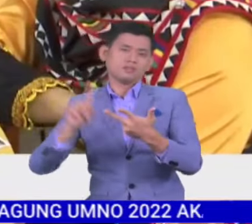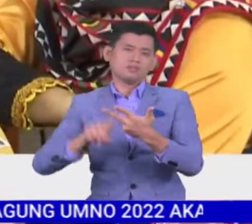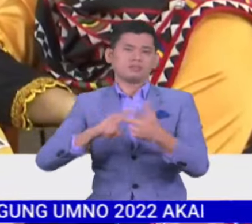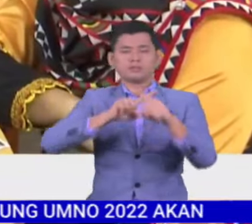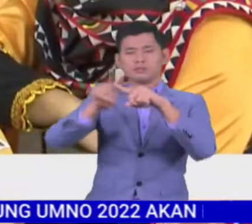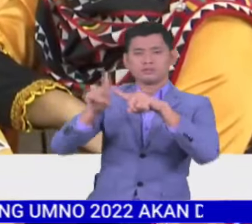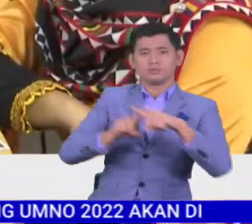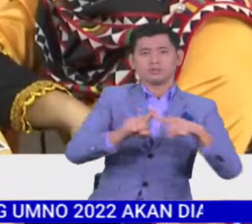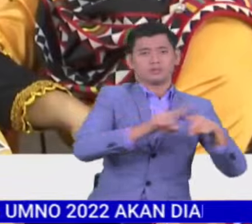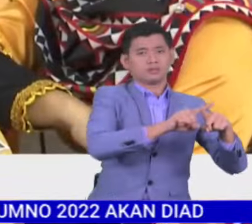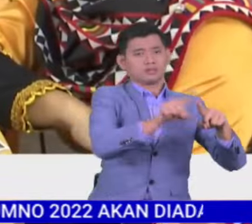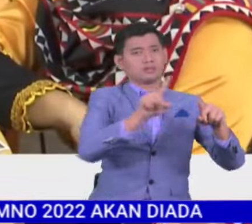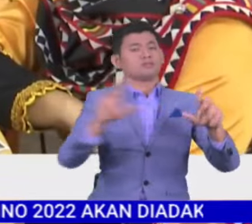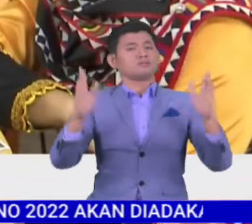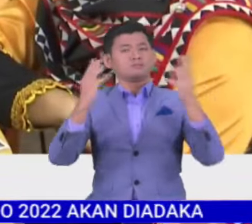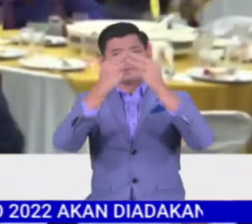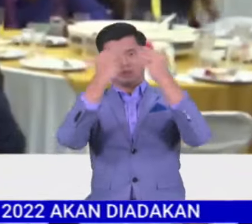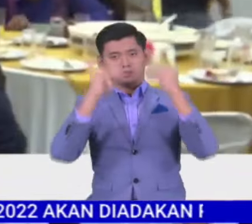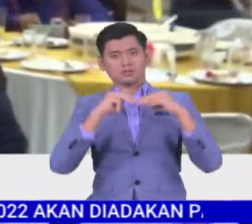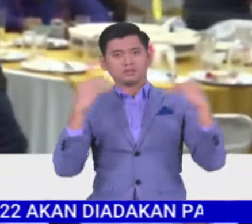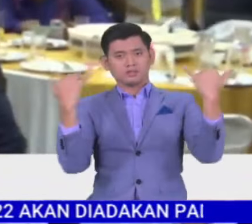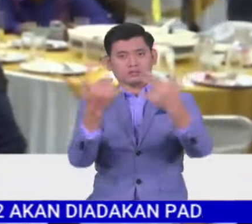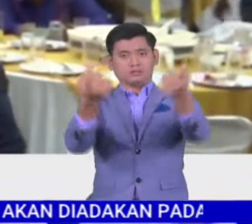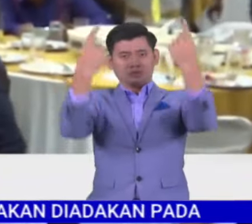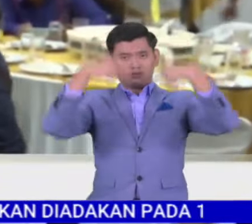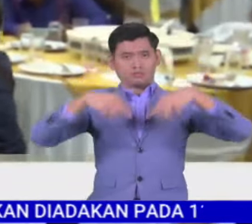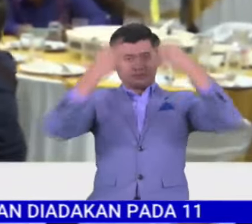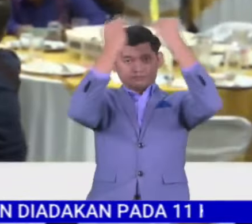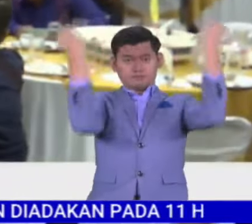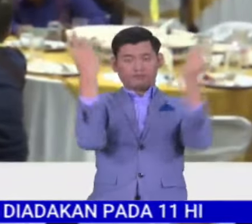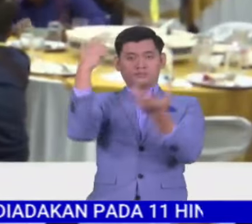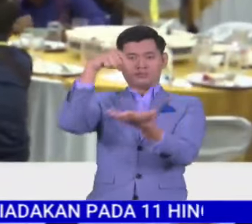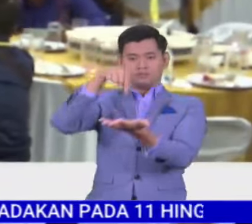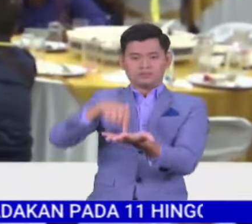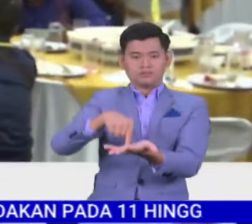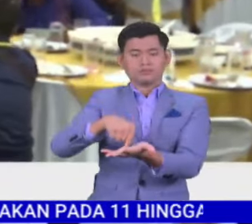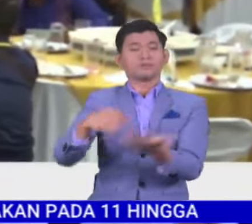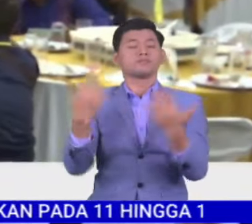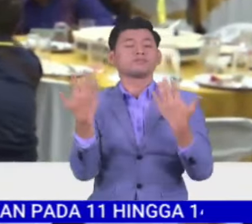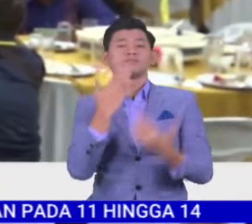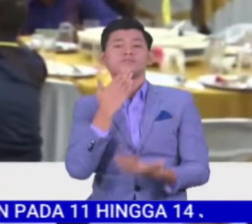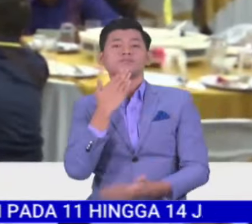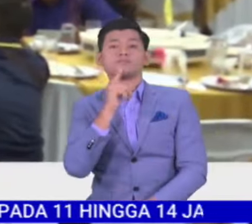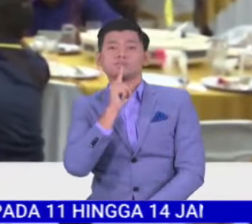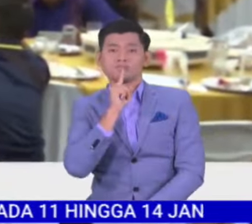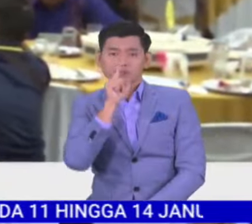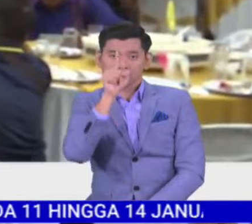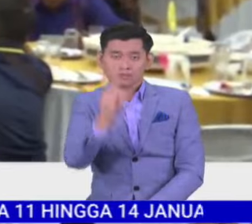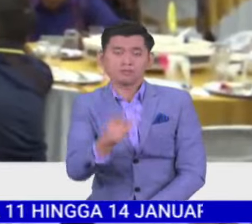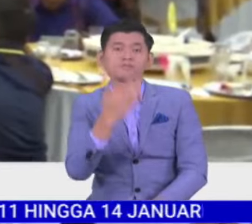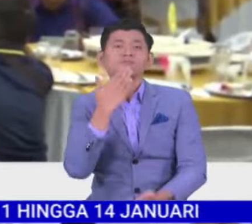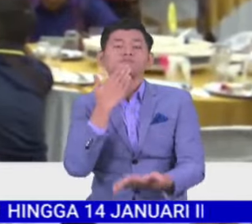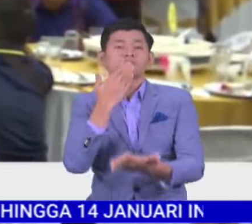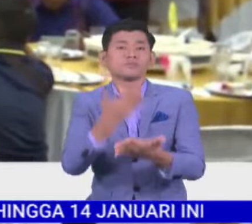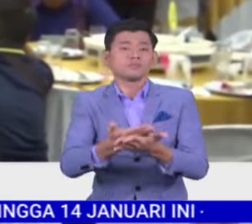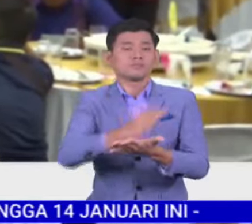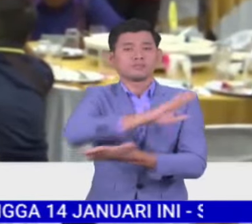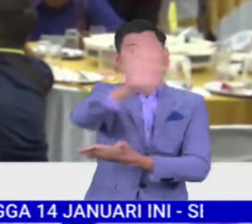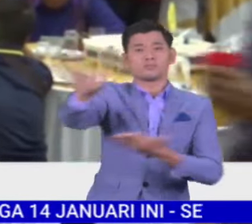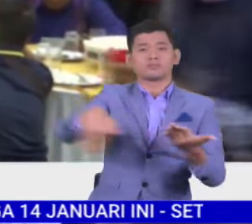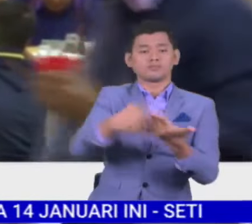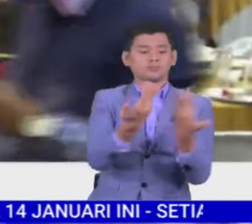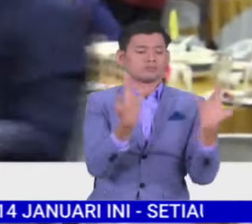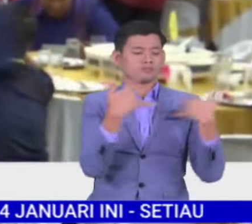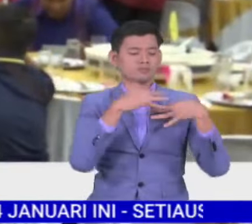community menghadiri majelis ini dan yang sangat baik karena mengumpulkan nama pengurus dan